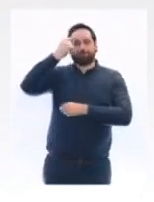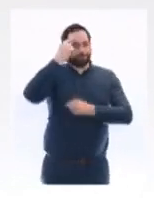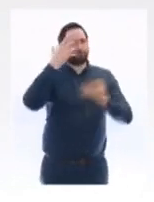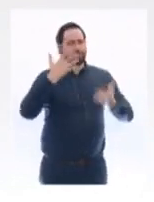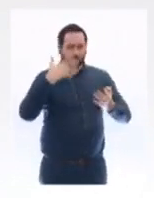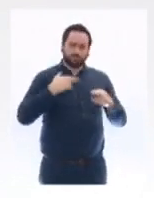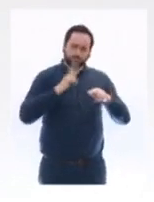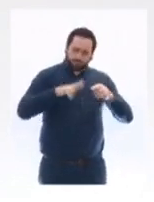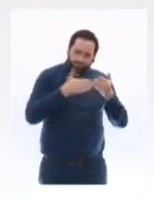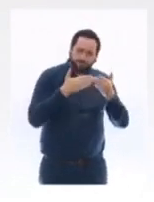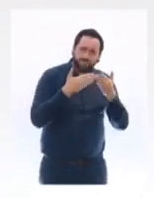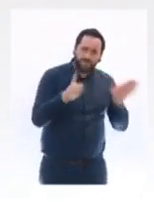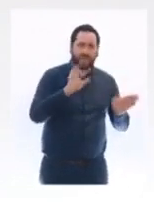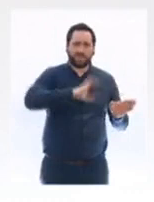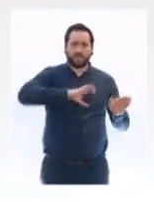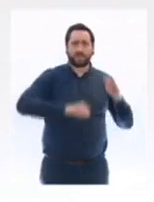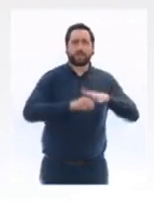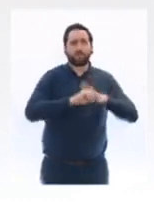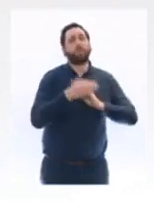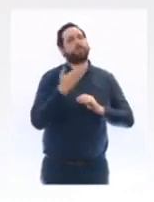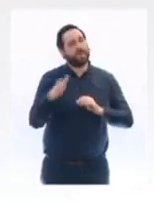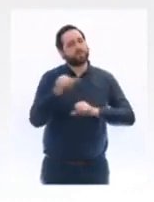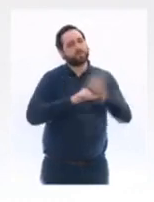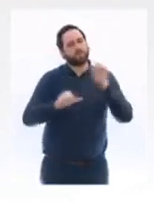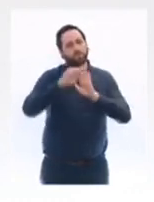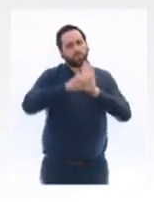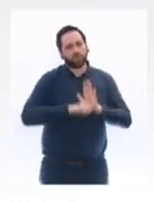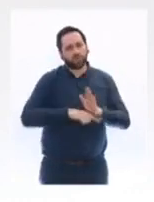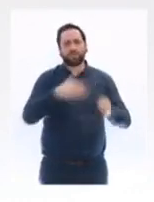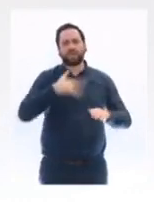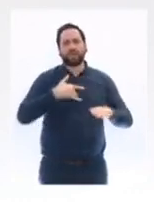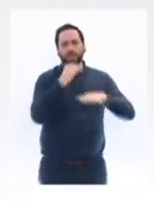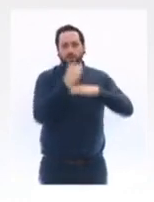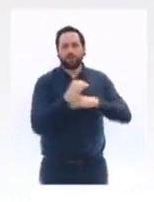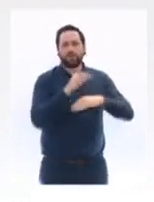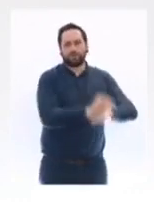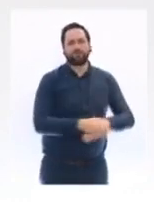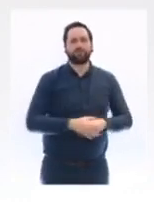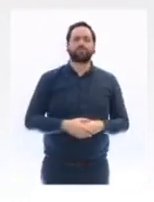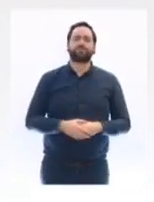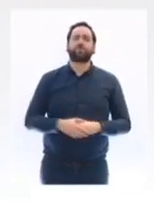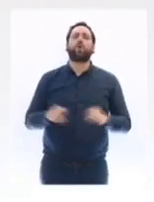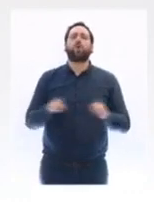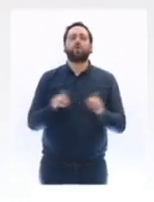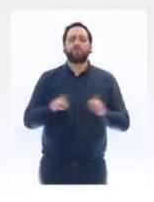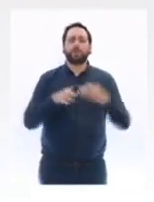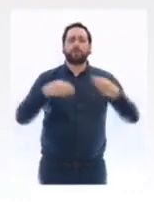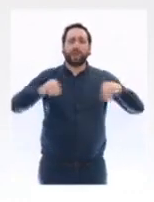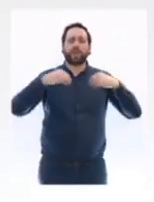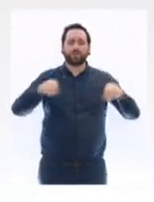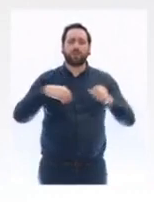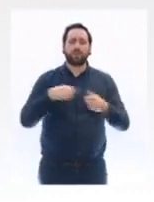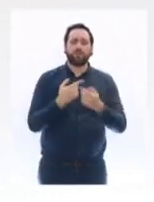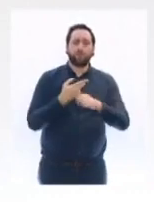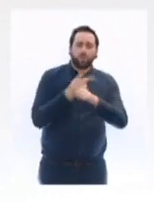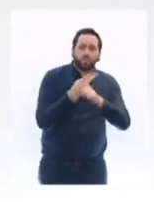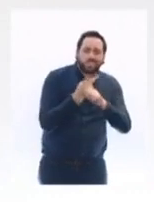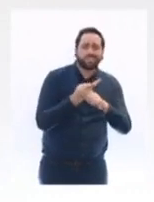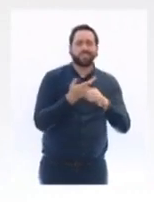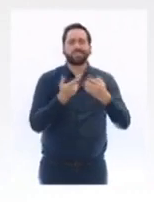restent ouverts pour recueillir et accorder les demandes de permis de construire qui sont demandées par le bâtiment et les travaux publics, car c'est